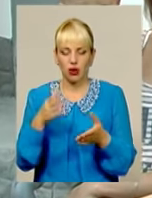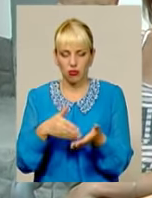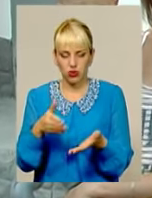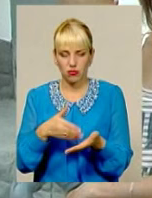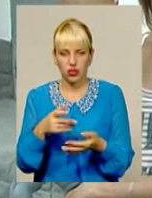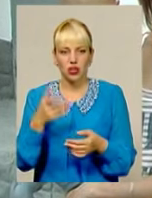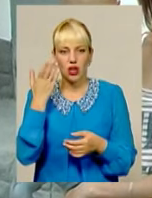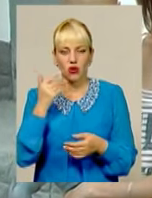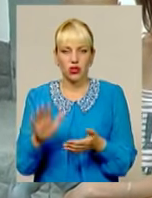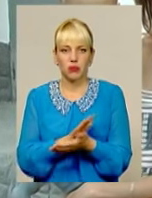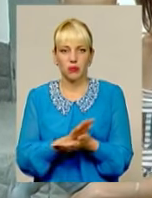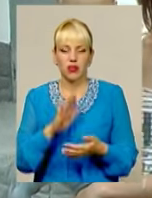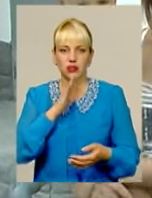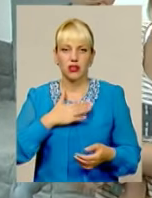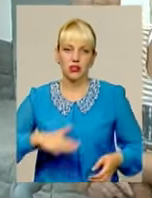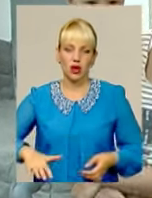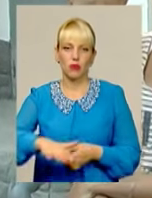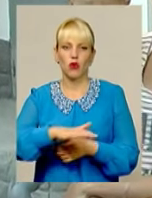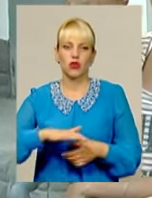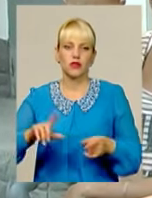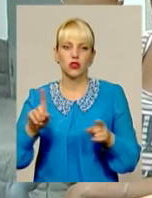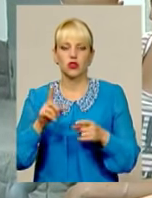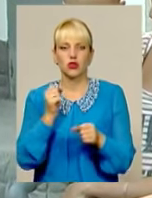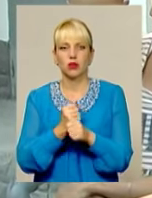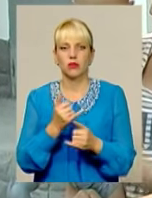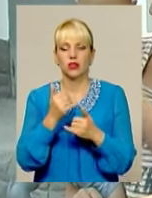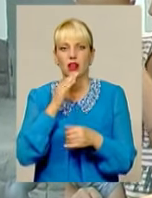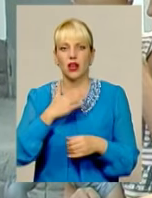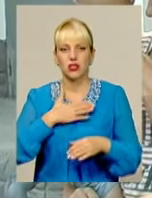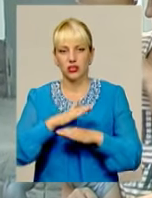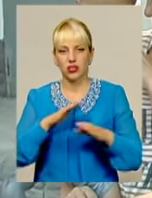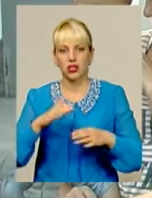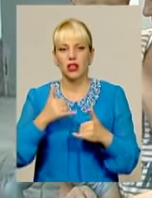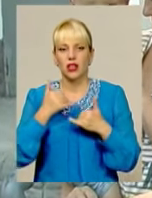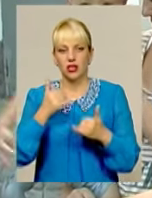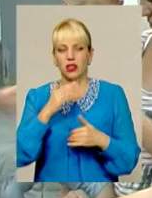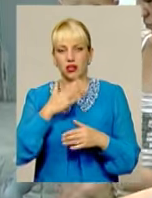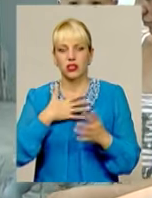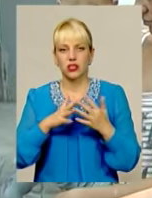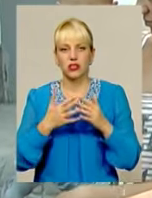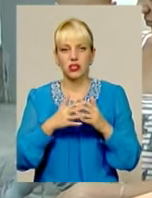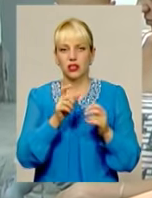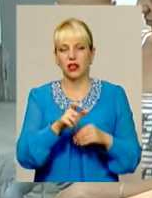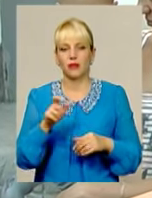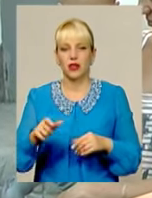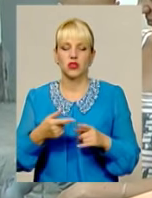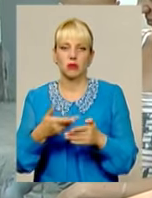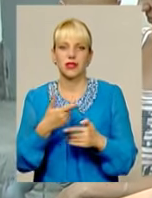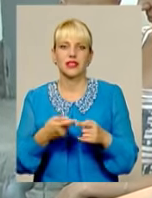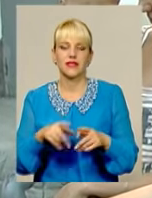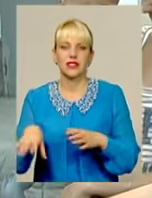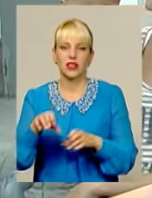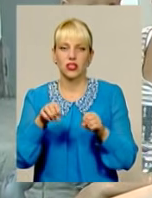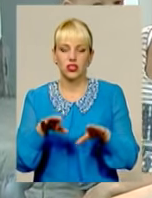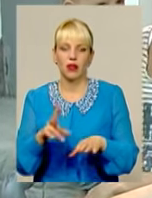слово, перебирати подвір'я наше, що ми плануємо зробити для наших дітей, для нашого будинку, для наших спільних мешканців. Ми це все рішаємо самі на місці, і це